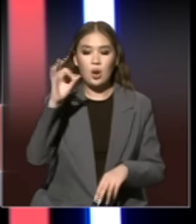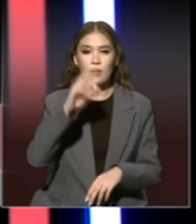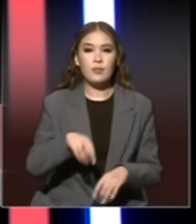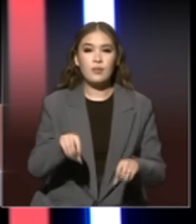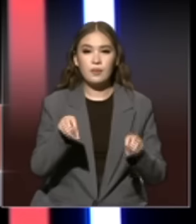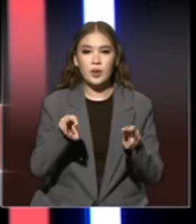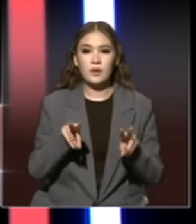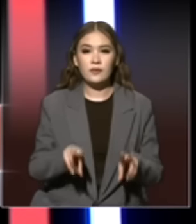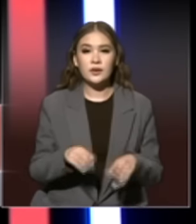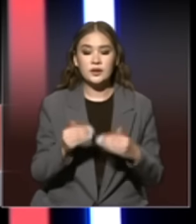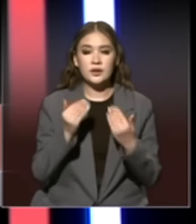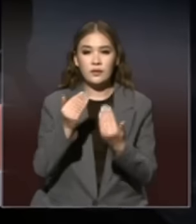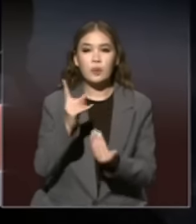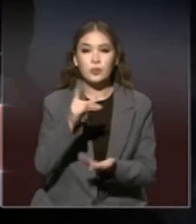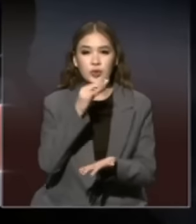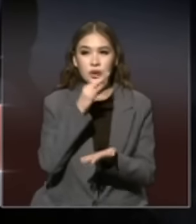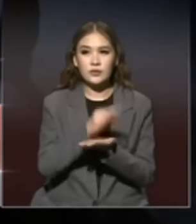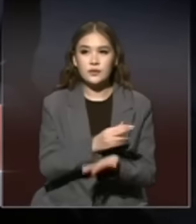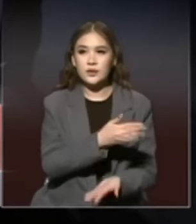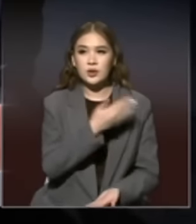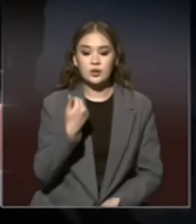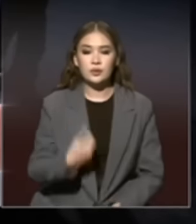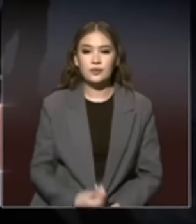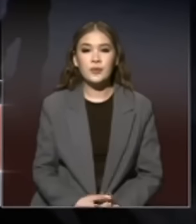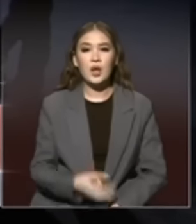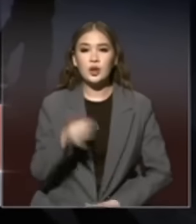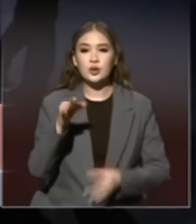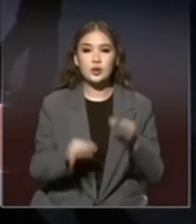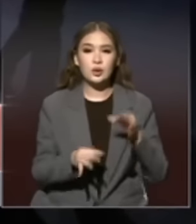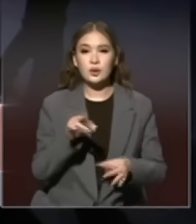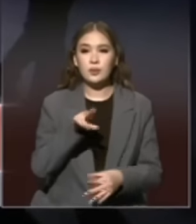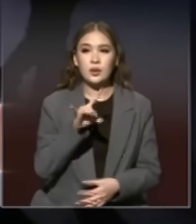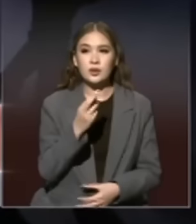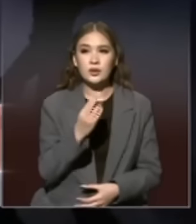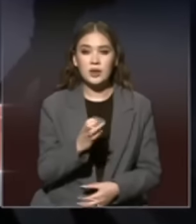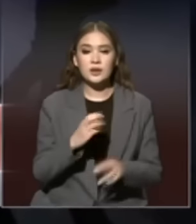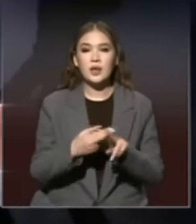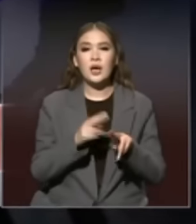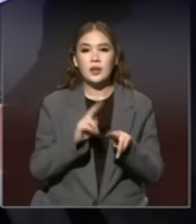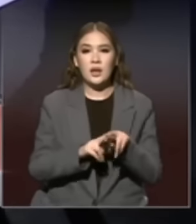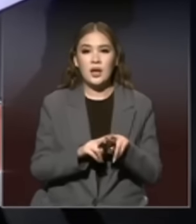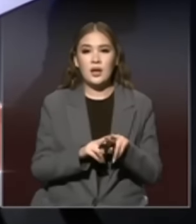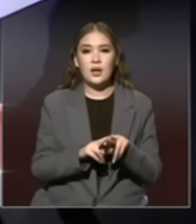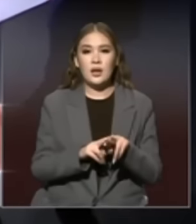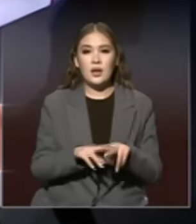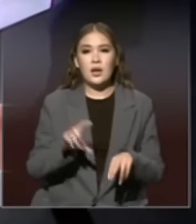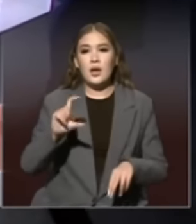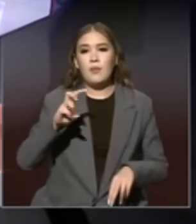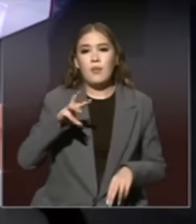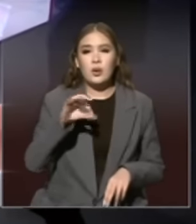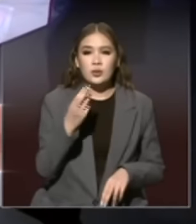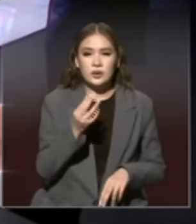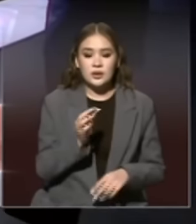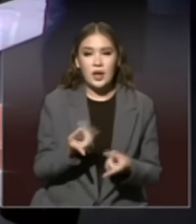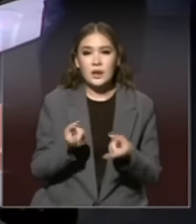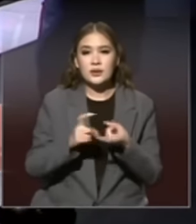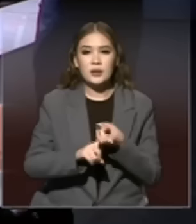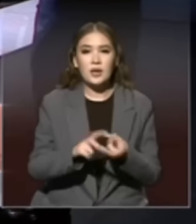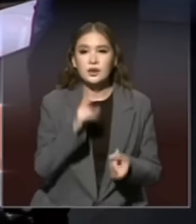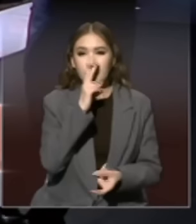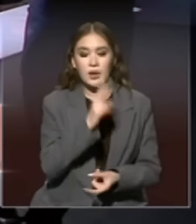Неге үндемейсіз? Сот процесіне ешқандай бір эмоционалдық, қоғамдық, саяси, әлеуметтік тұрғыдан қарамау